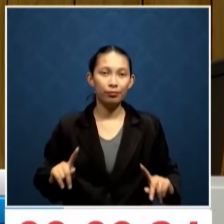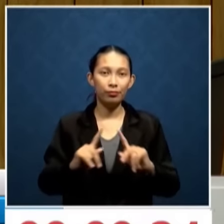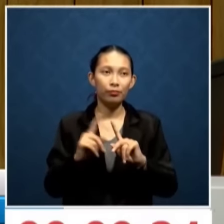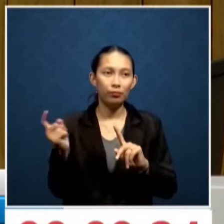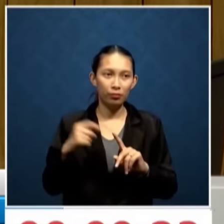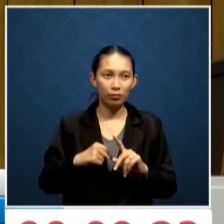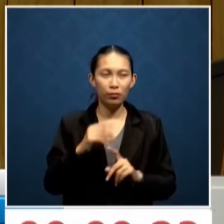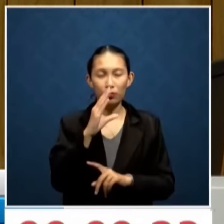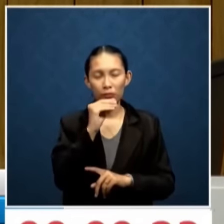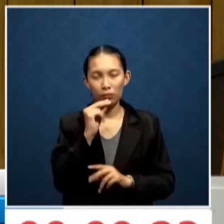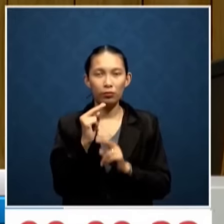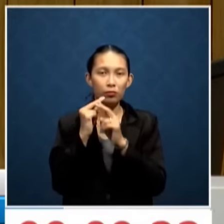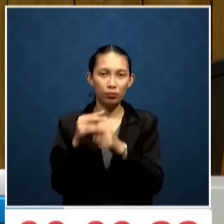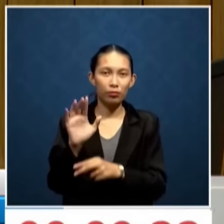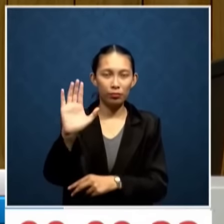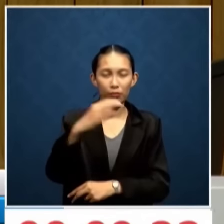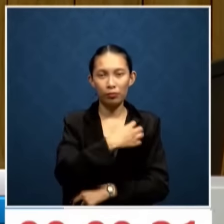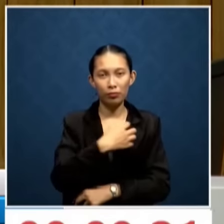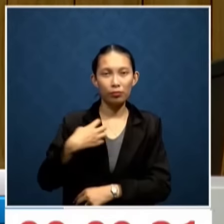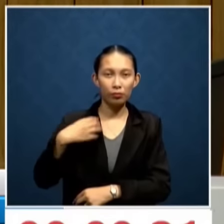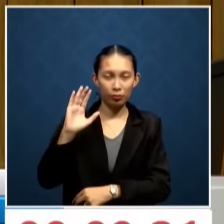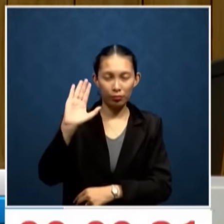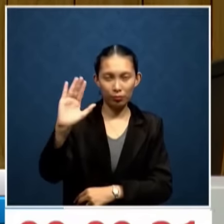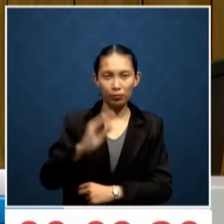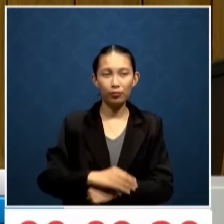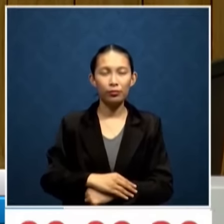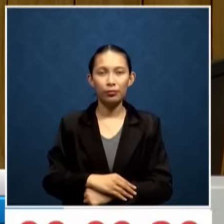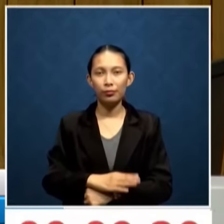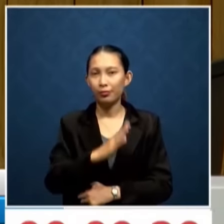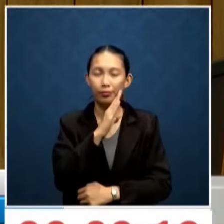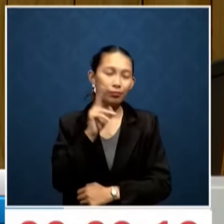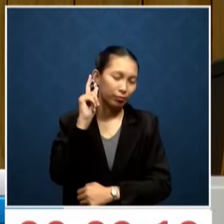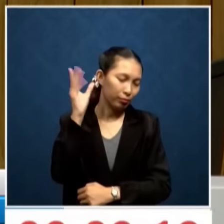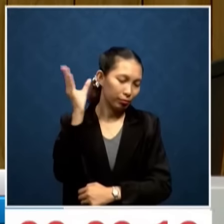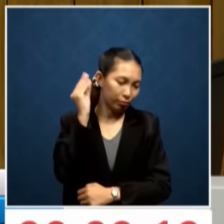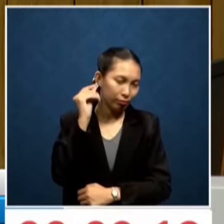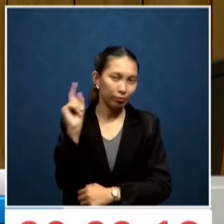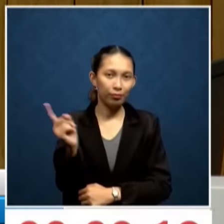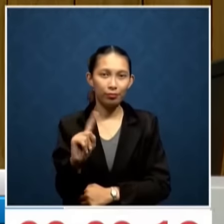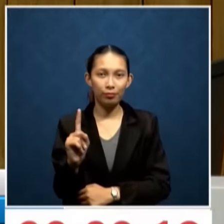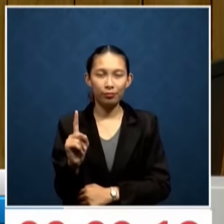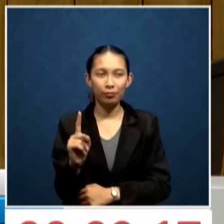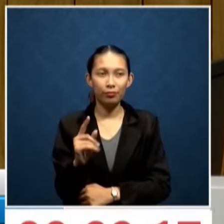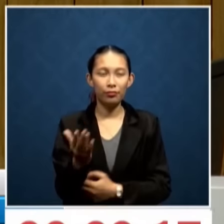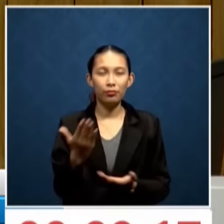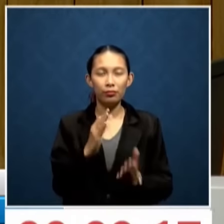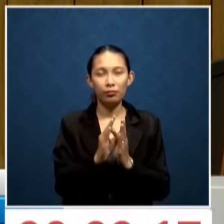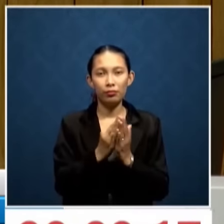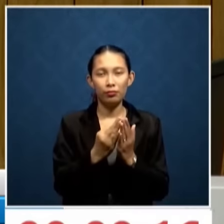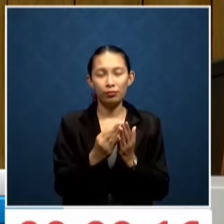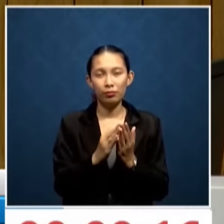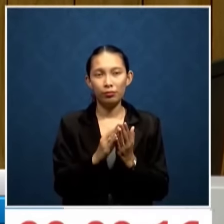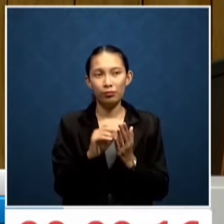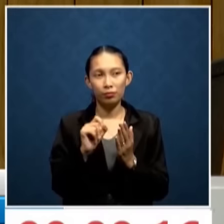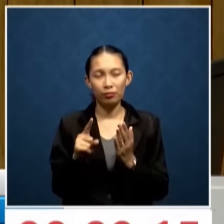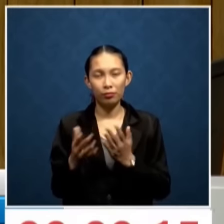ให้ได้ยินกับปากเขาเองนะครับสิ่งที่ถ้าท่านได้ตามข่าวเนี่ยคือสิ่งหรือไลฟ์ที่ผมออกมาอธิบาย